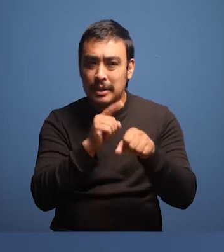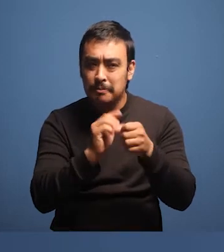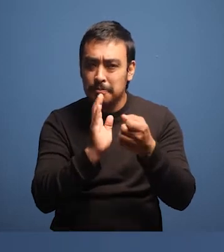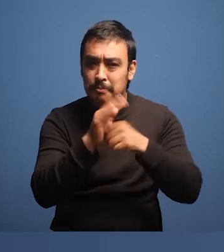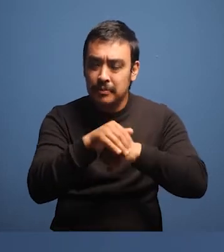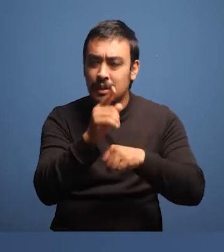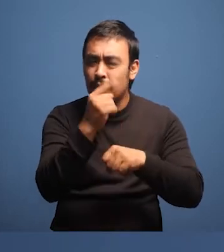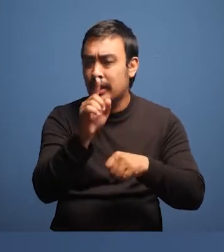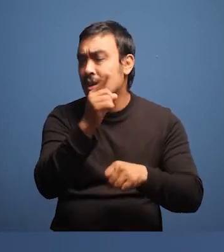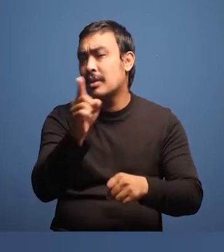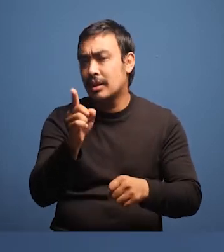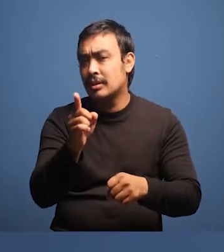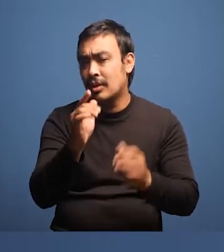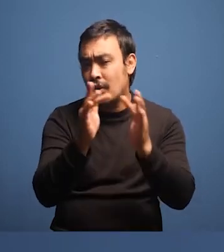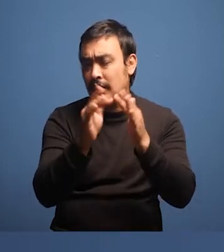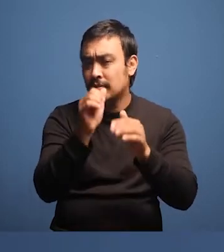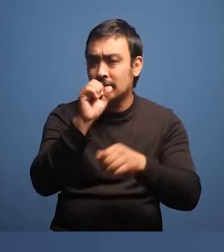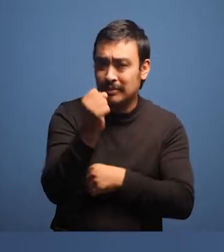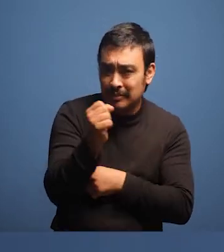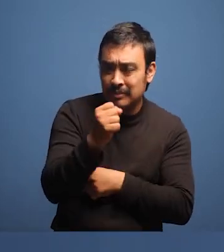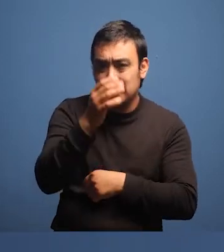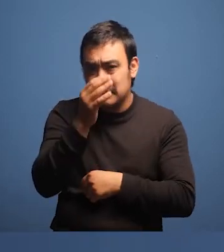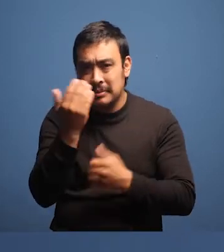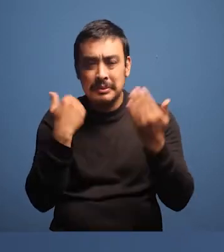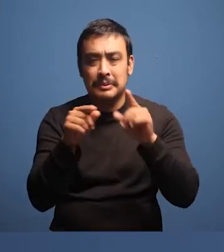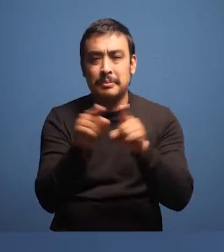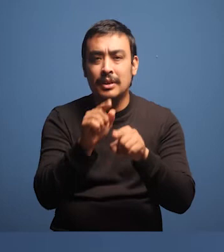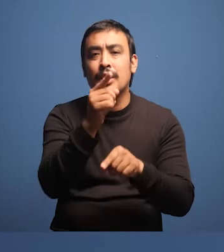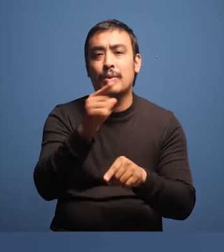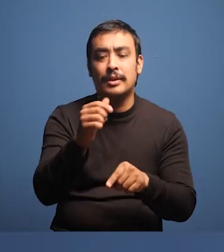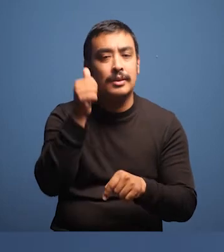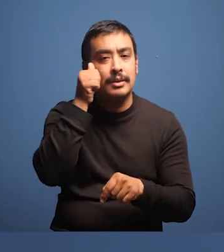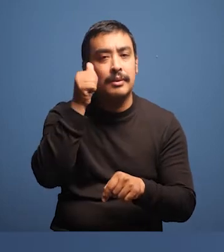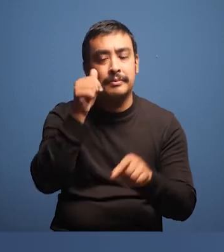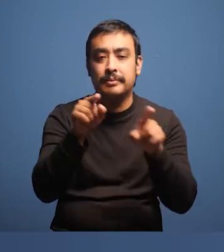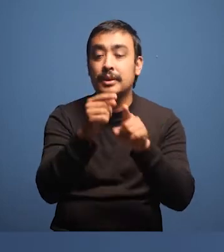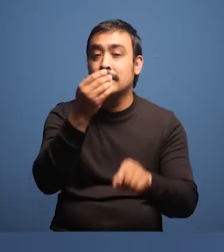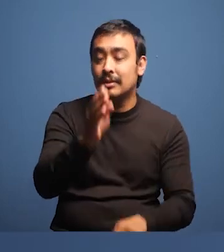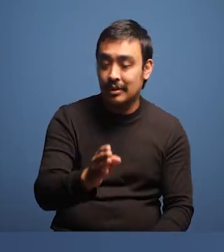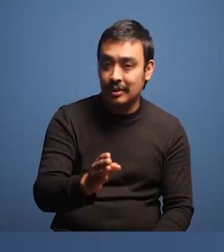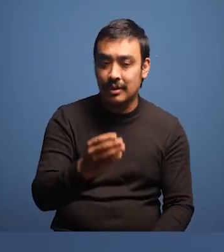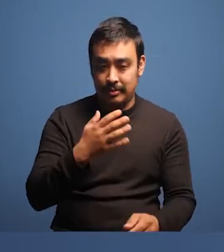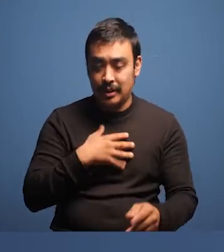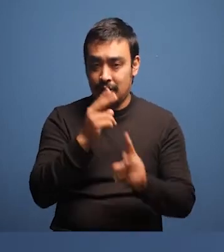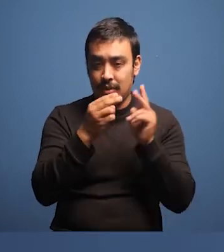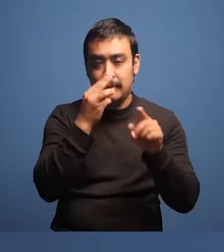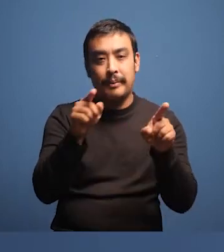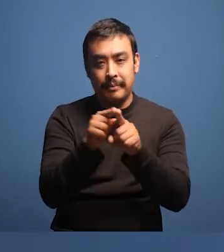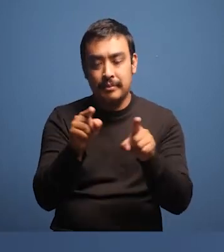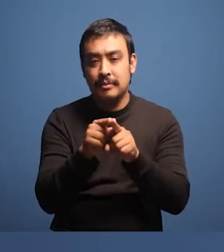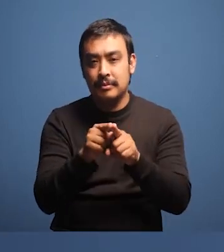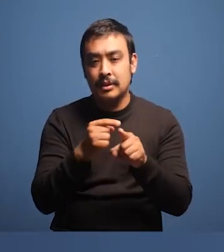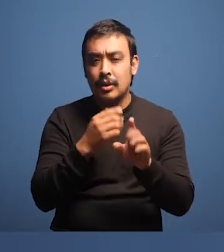चाहिँ एउटा न एउटा चाहिँ अनलाइन बुलिङ अथवा अनलाइन ह्यारासमेन्टको चाहिँ एउटा न एउटा चाहिँ एक्सपिरियन्स चाहिँ भएकै हुन्छ कि। अब मेरै कुरामा गर्नुपर्ने हो भने चाहिँ केही